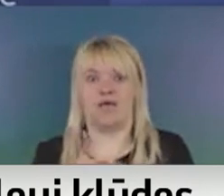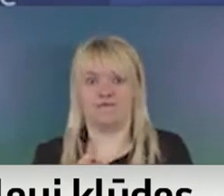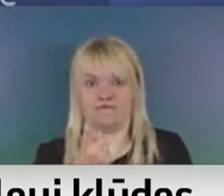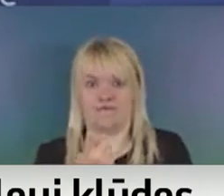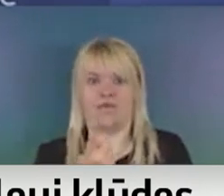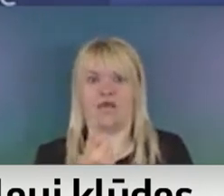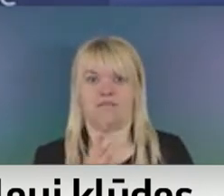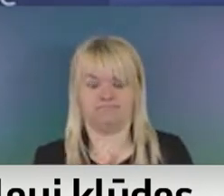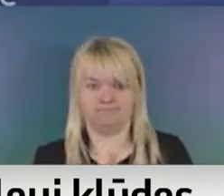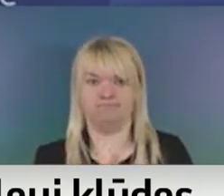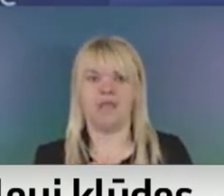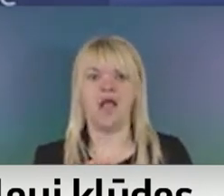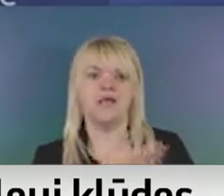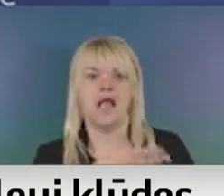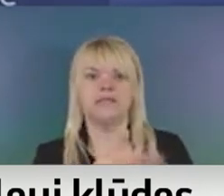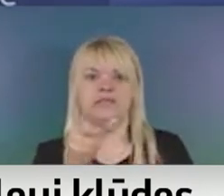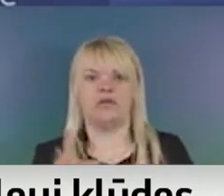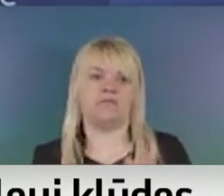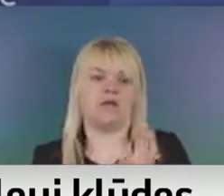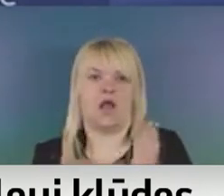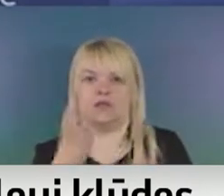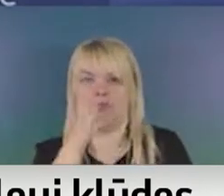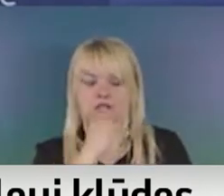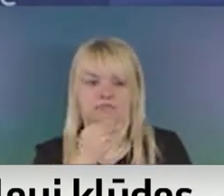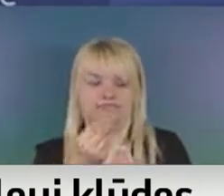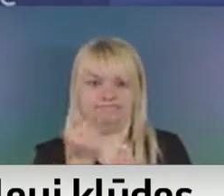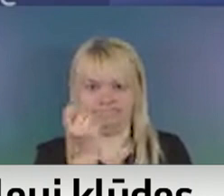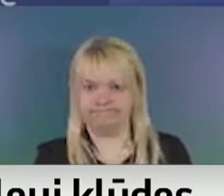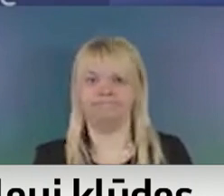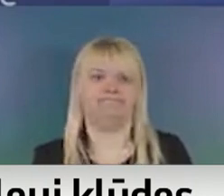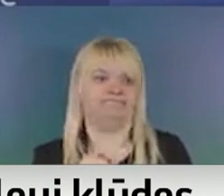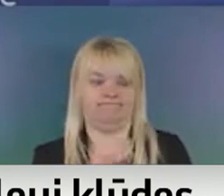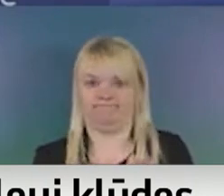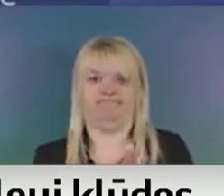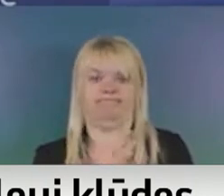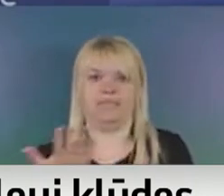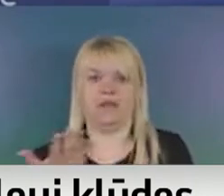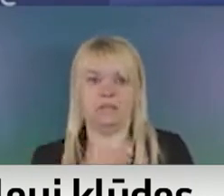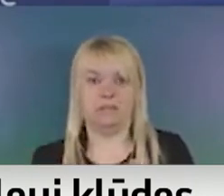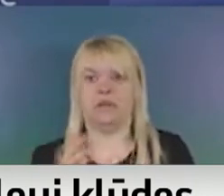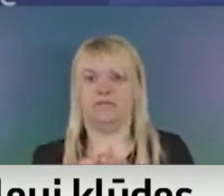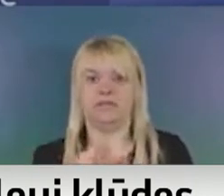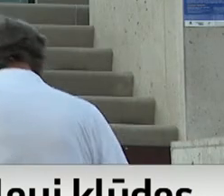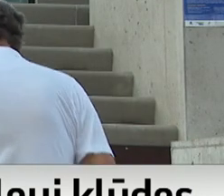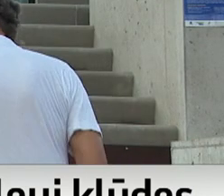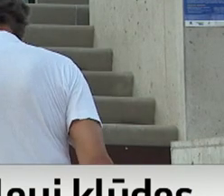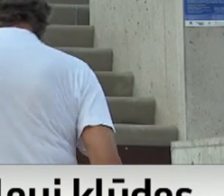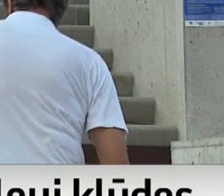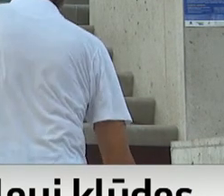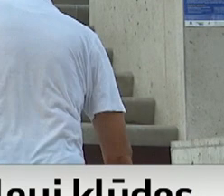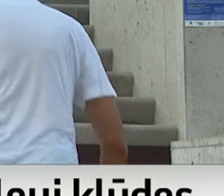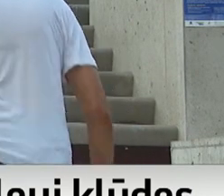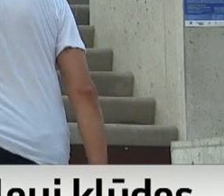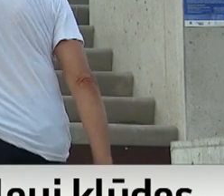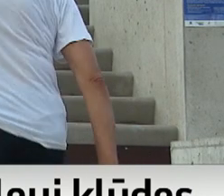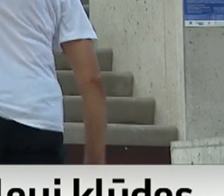nav. Un iedzīvotājs drīzāk paliek vispār bez iespējām pilnvērtīgi dzīvot un eksistēt attiecīgajā pašvaldībā. Kvalitāte zūd,